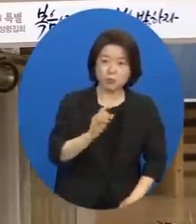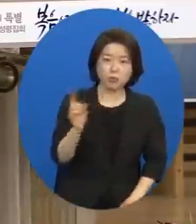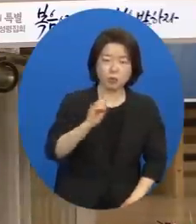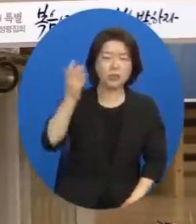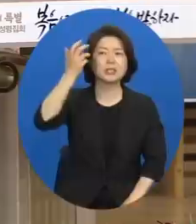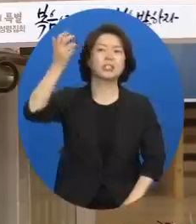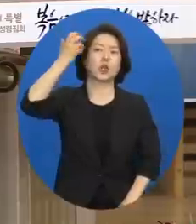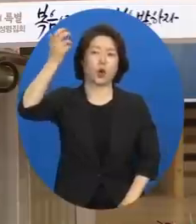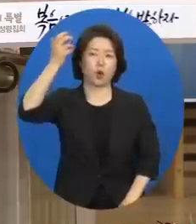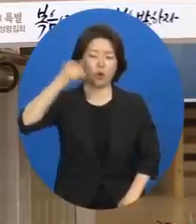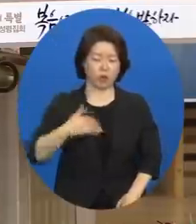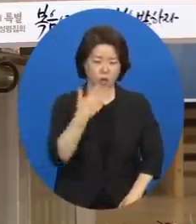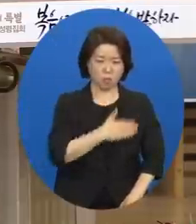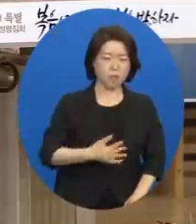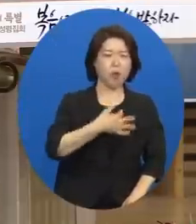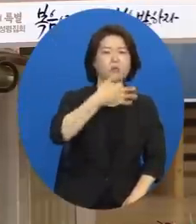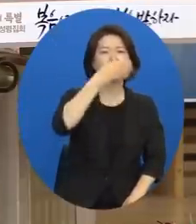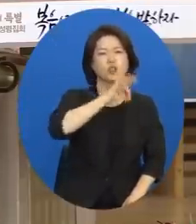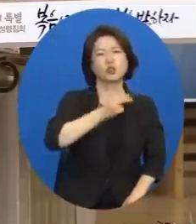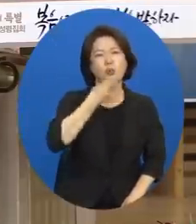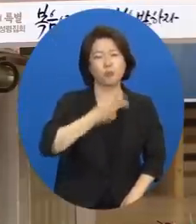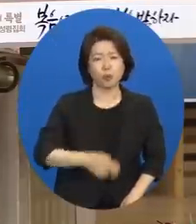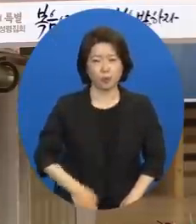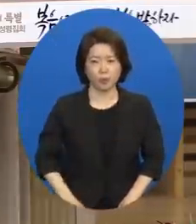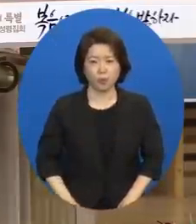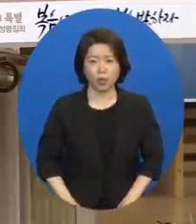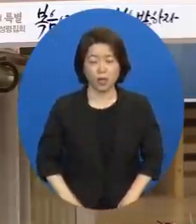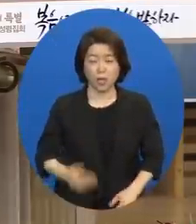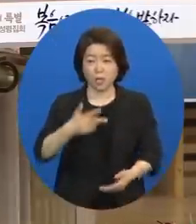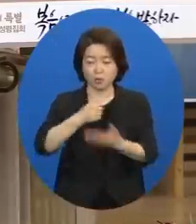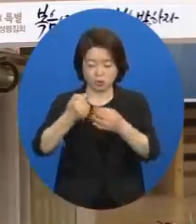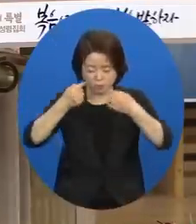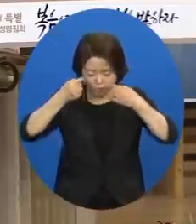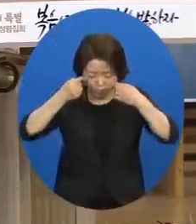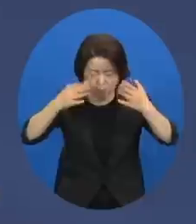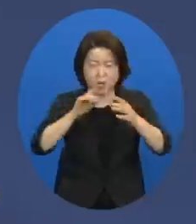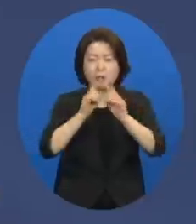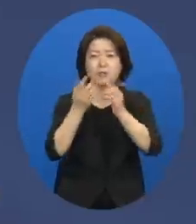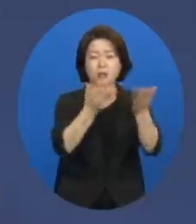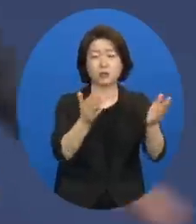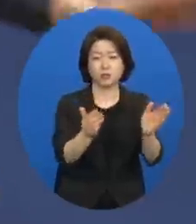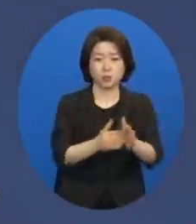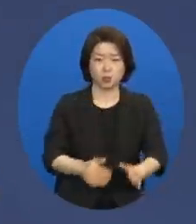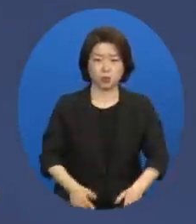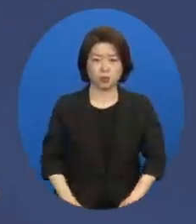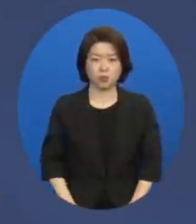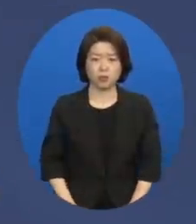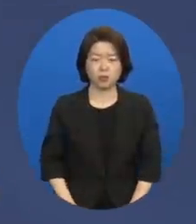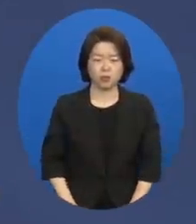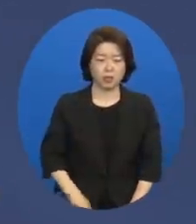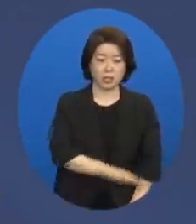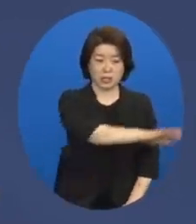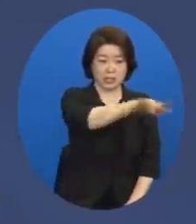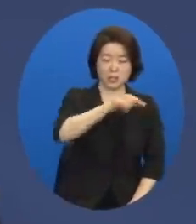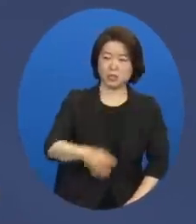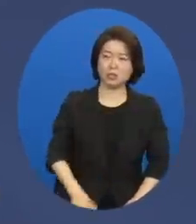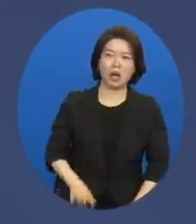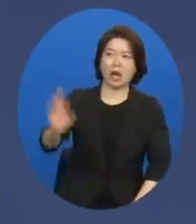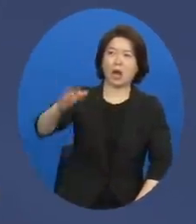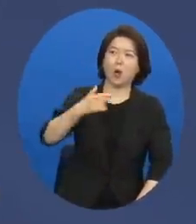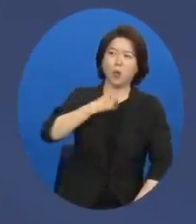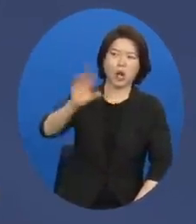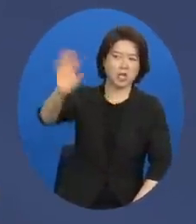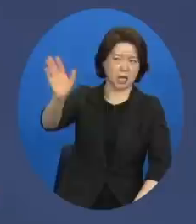영이니 육은 무익하니라. 주님께서 분명하게 말씀을 해주셨어요. 그랬더니 그건 우리가 원하는 복음 아니라는